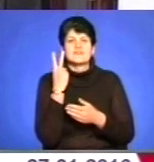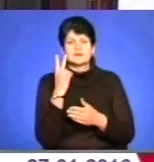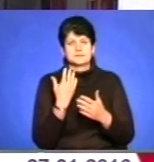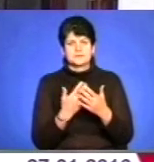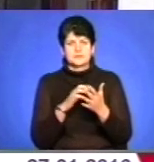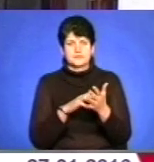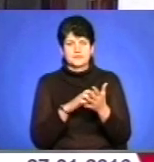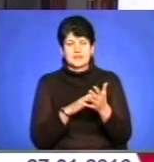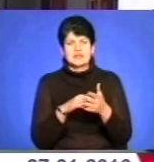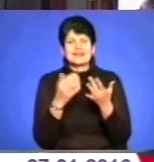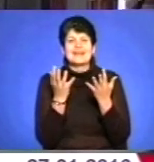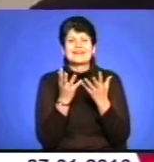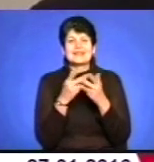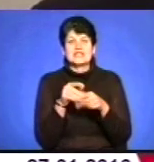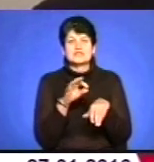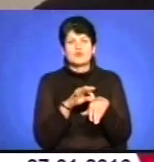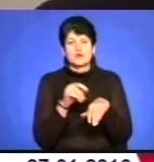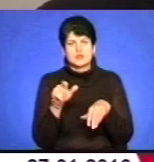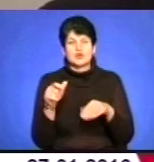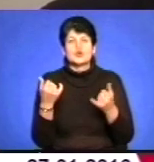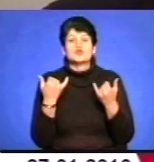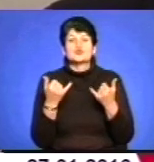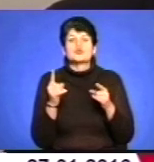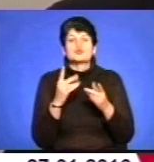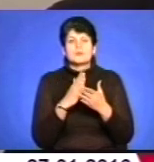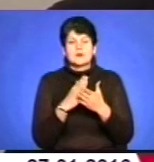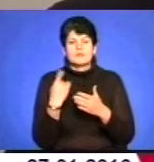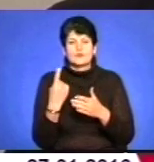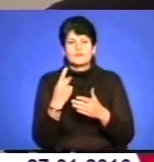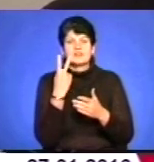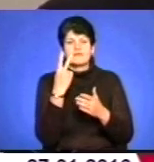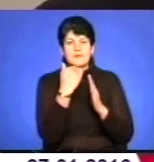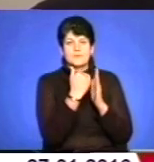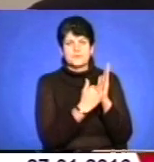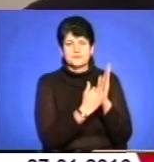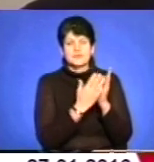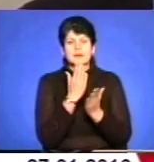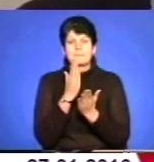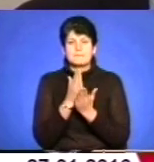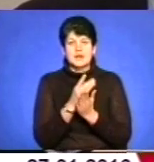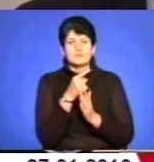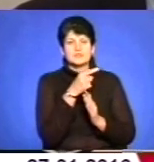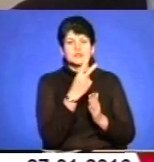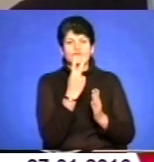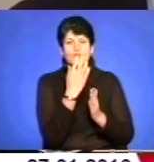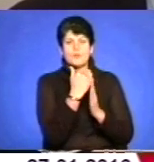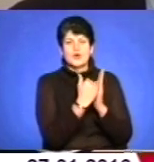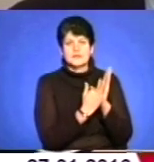Перша – це кількість недужих людей. Сьогодні що ми маємо в області по двох показниках? Ми маємо по тих двох